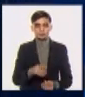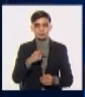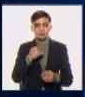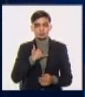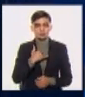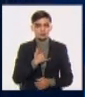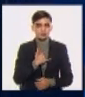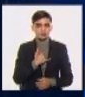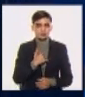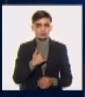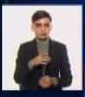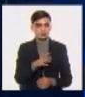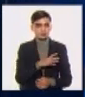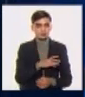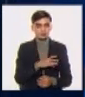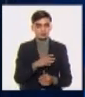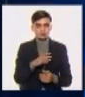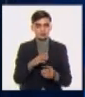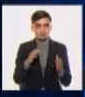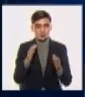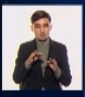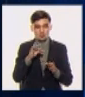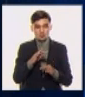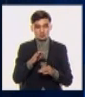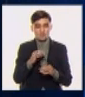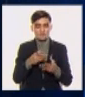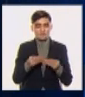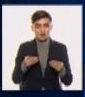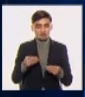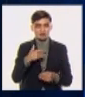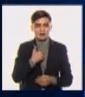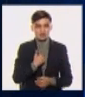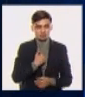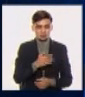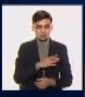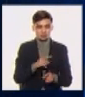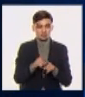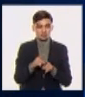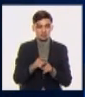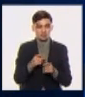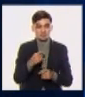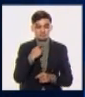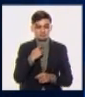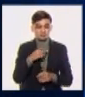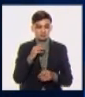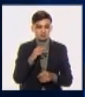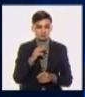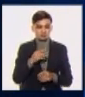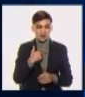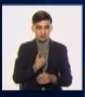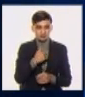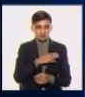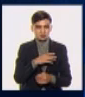У меня было мелкое недомогание, влажный кашель с мокротой, то есть,